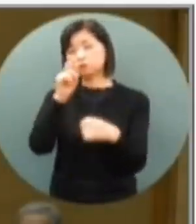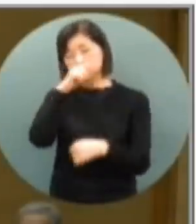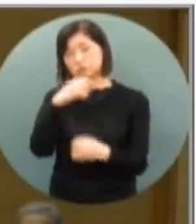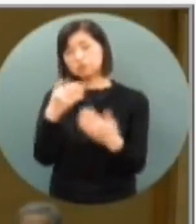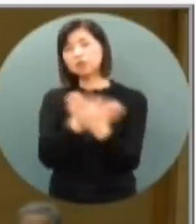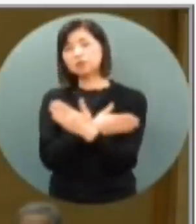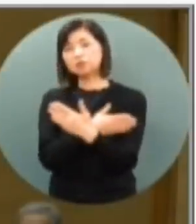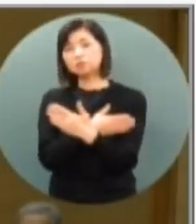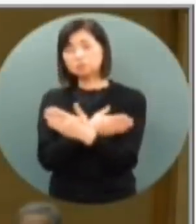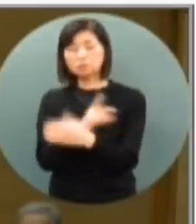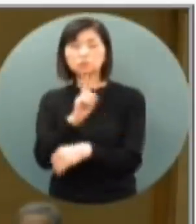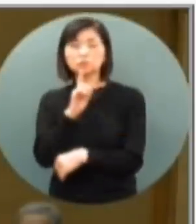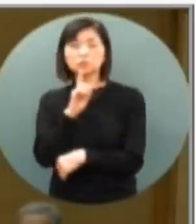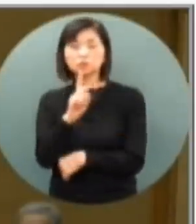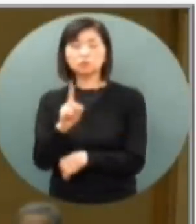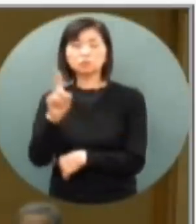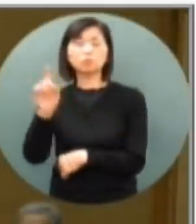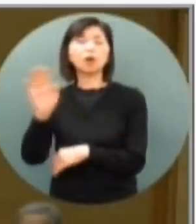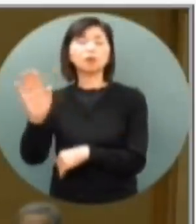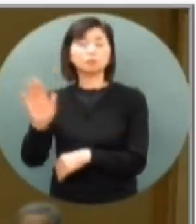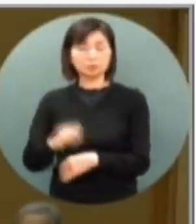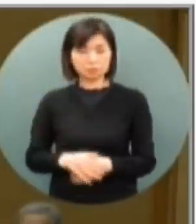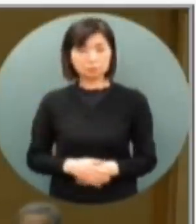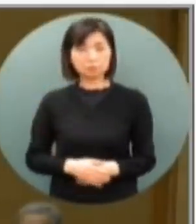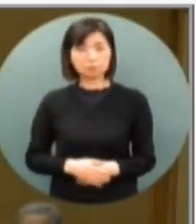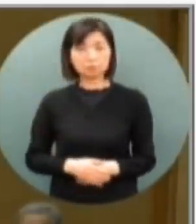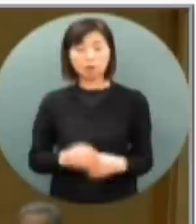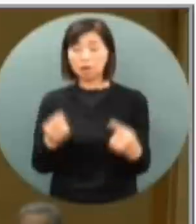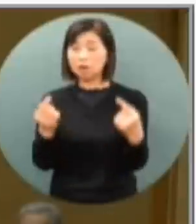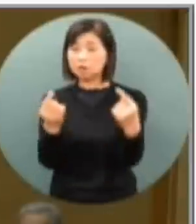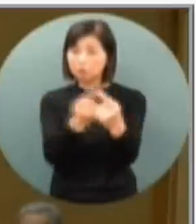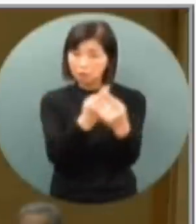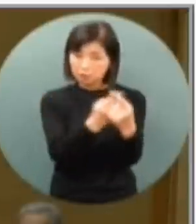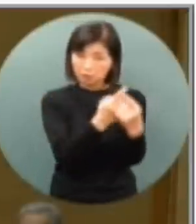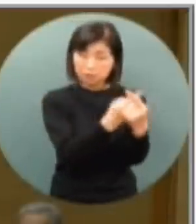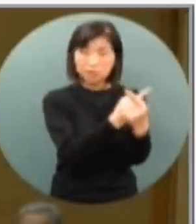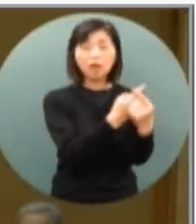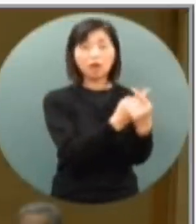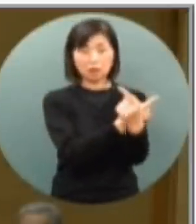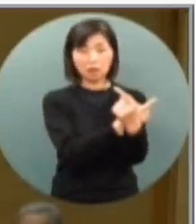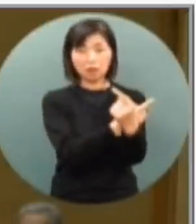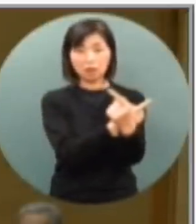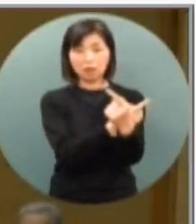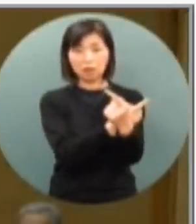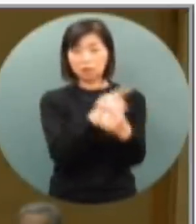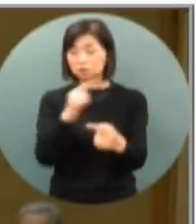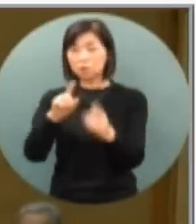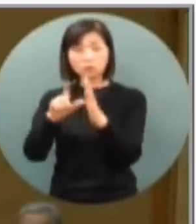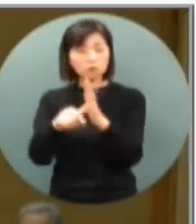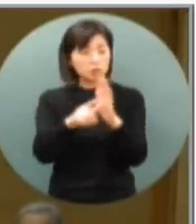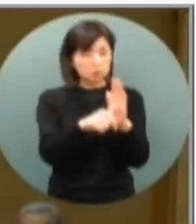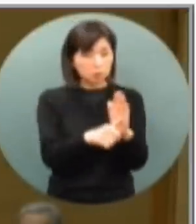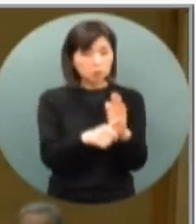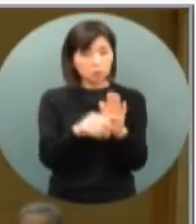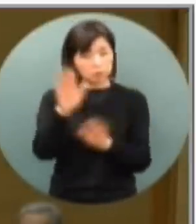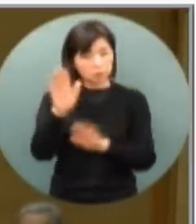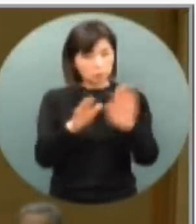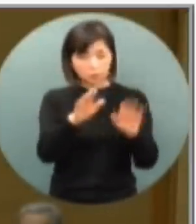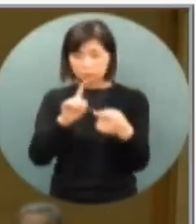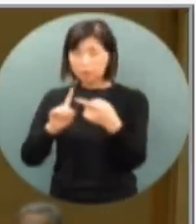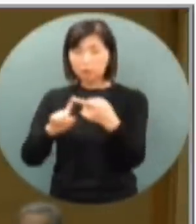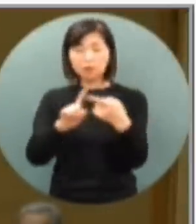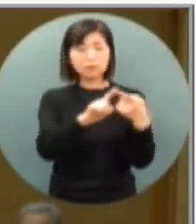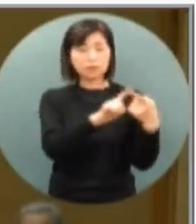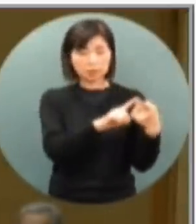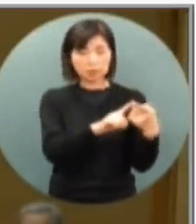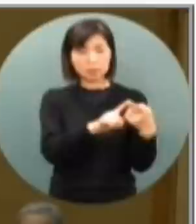はり改正をしながらもやっぱりその時の情勢に応じたものを求めてい